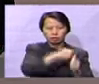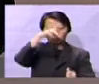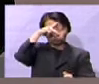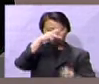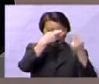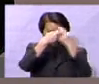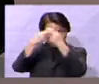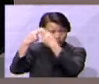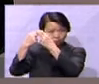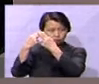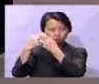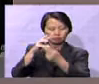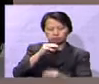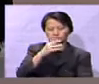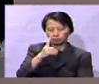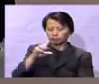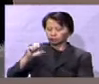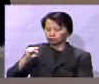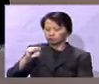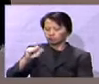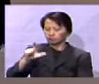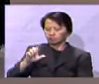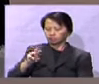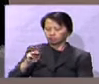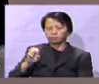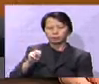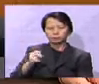Arab Saudi, Putera Mohammed Salman.